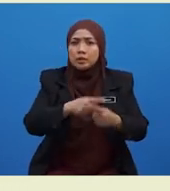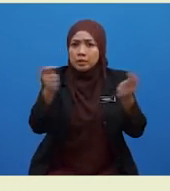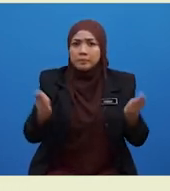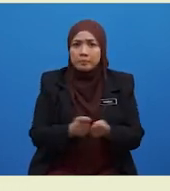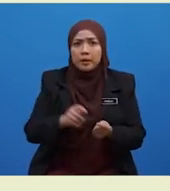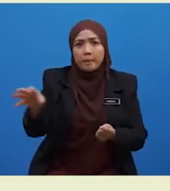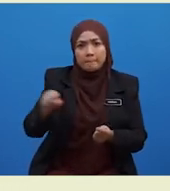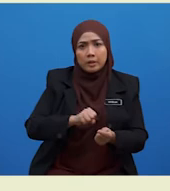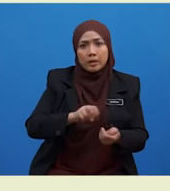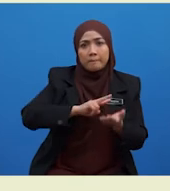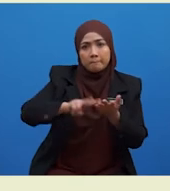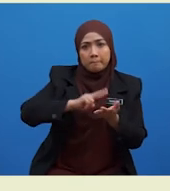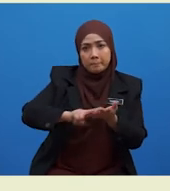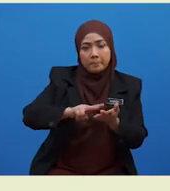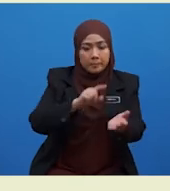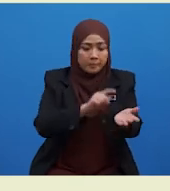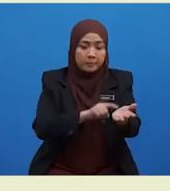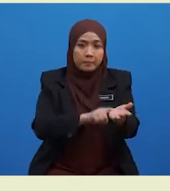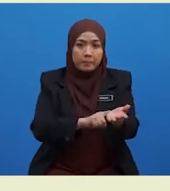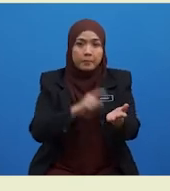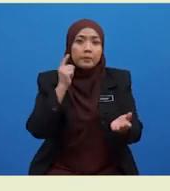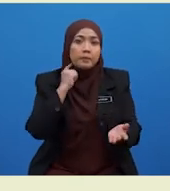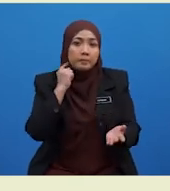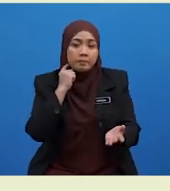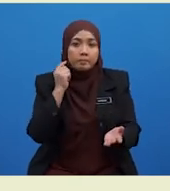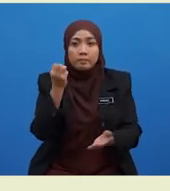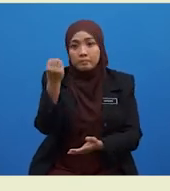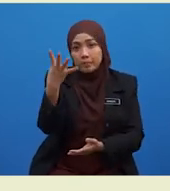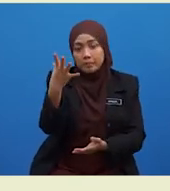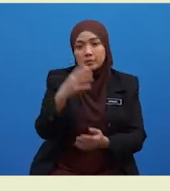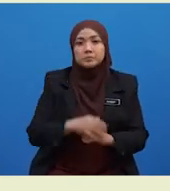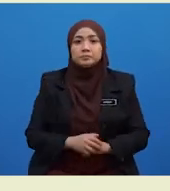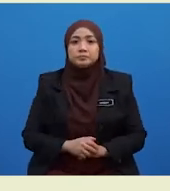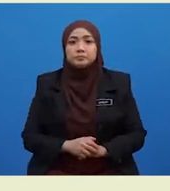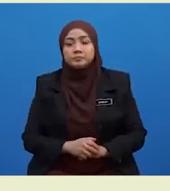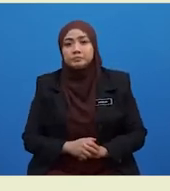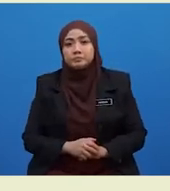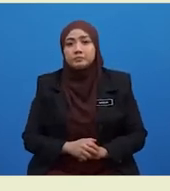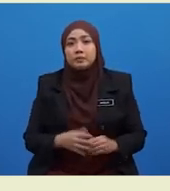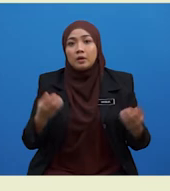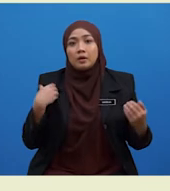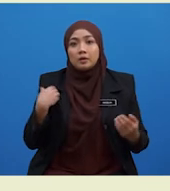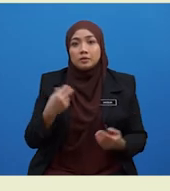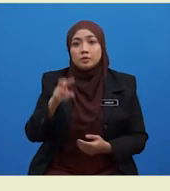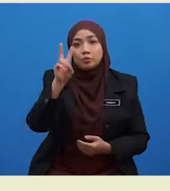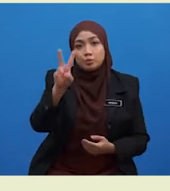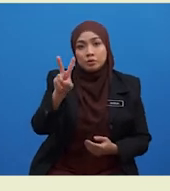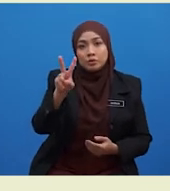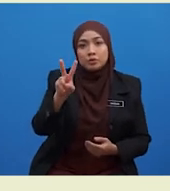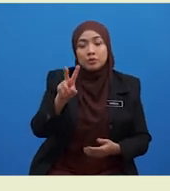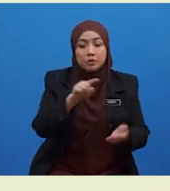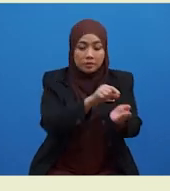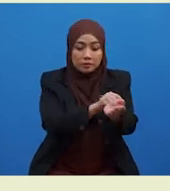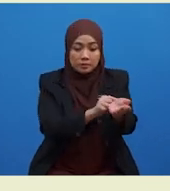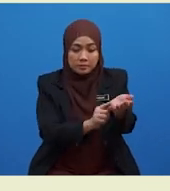sesuai mengambil bacaan kadar nadi manusia. Ya, betul. Jawapannya, arteri radial iaitu